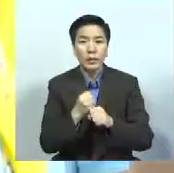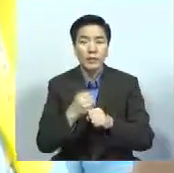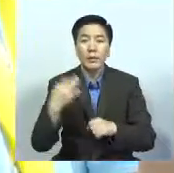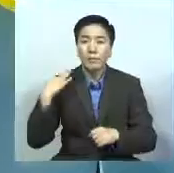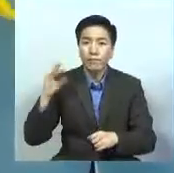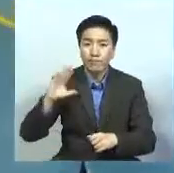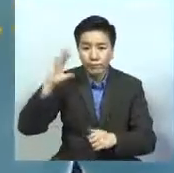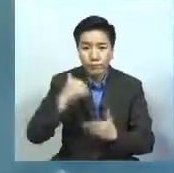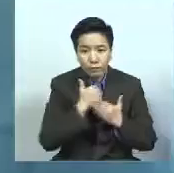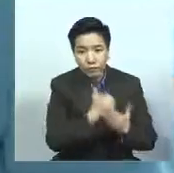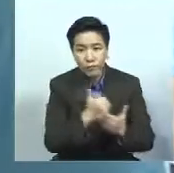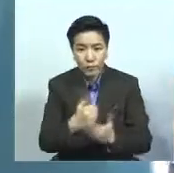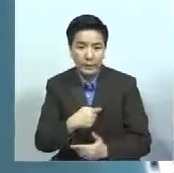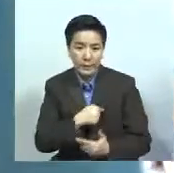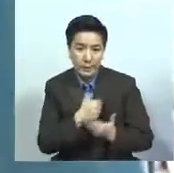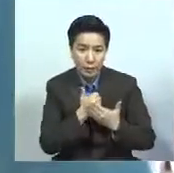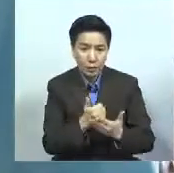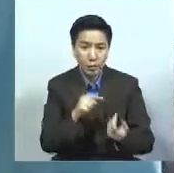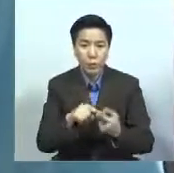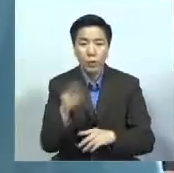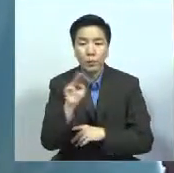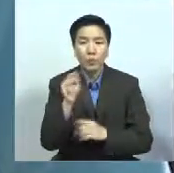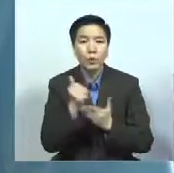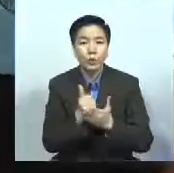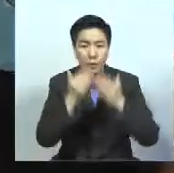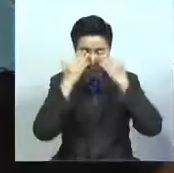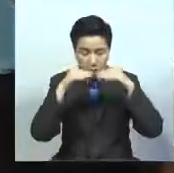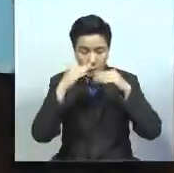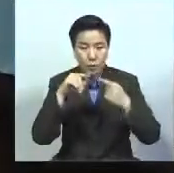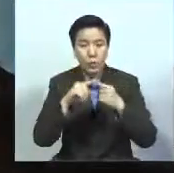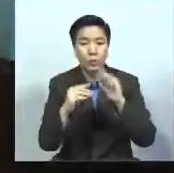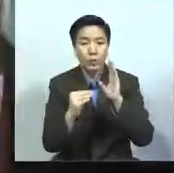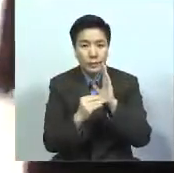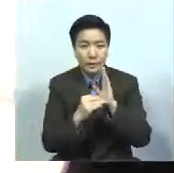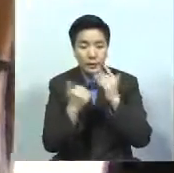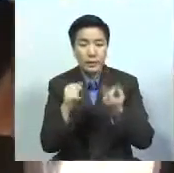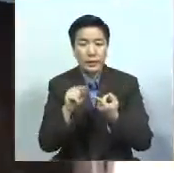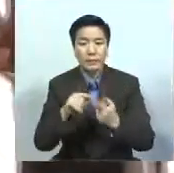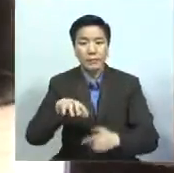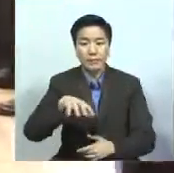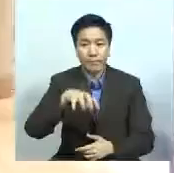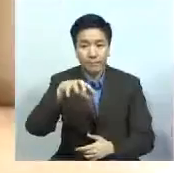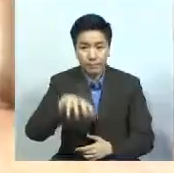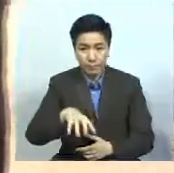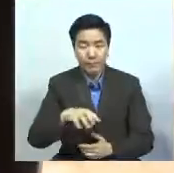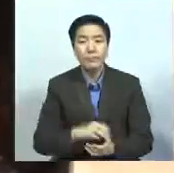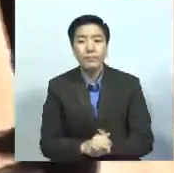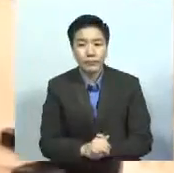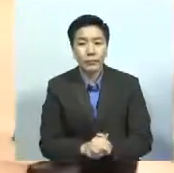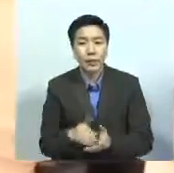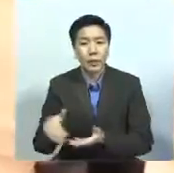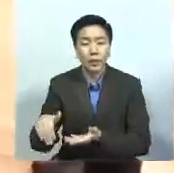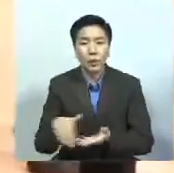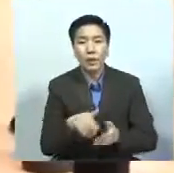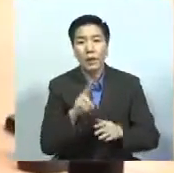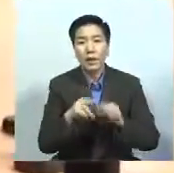รมจิตอาสาเราทำความดีด้วยหัวใจที่มูลนิธิช่วยคนตาบอดแห่งประเทศไทยในพระบรมราชินูปถัมภ์ถนน